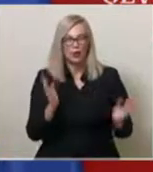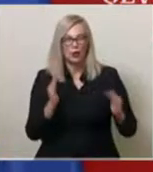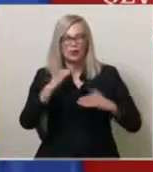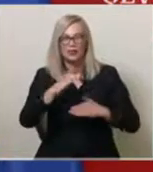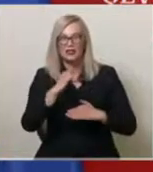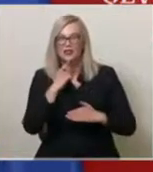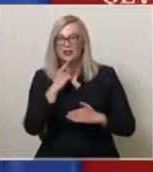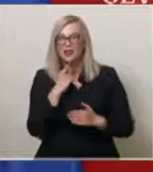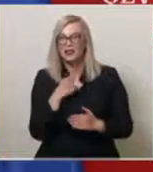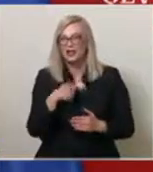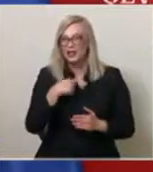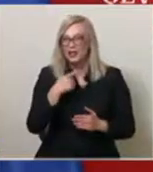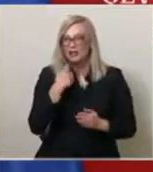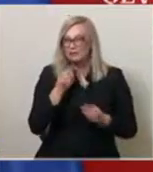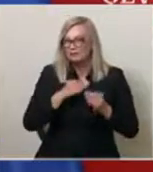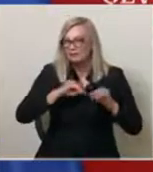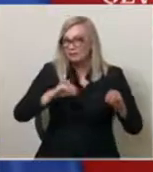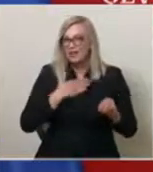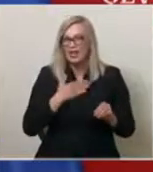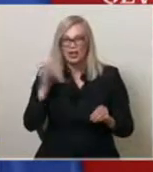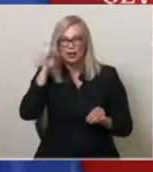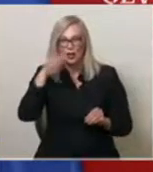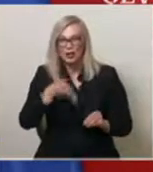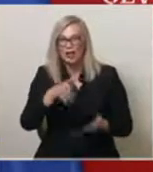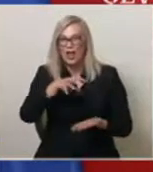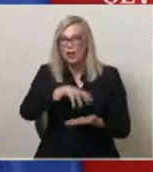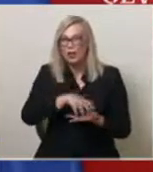за споделување на нашето искуство во таа област.